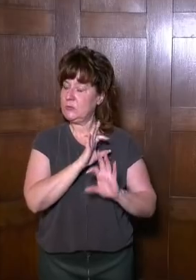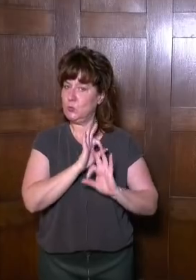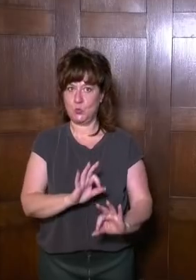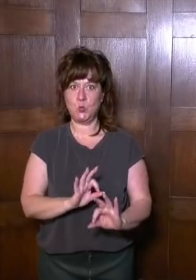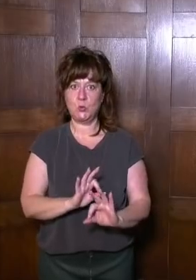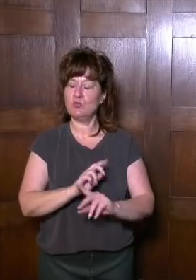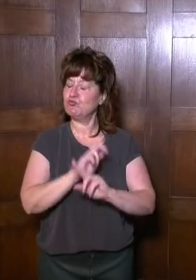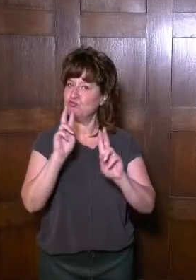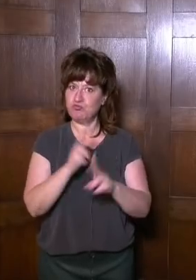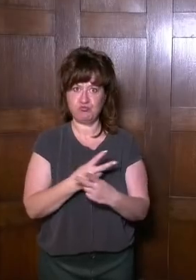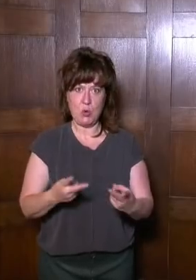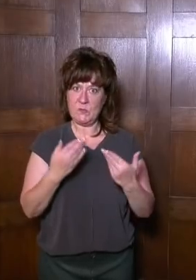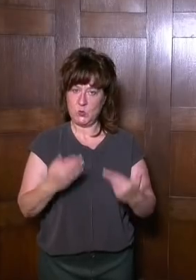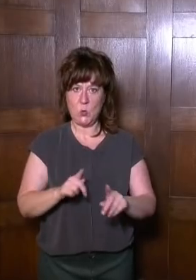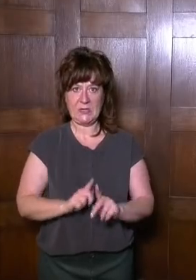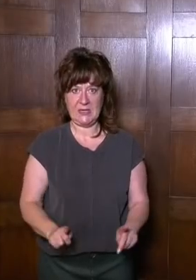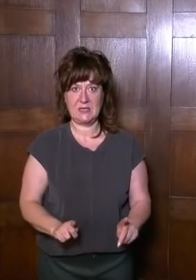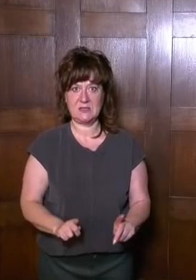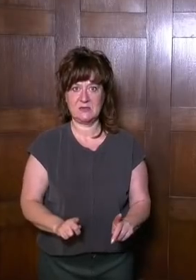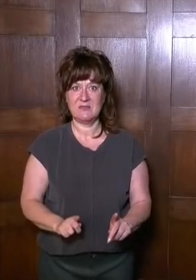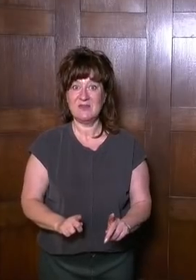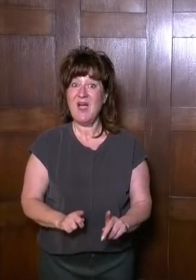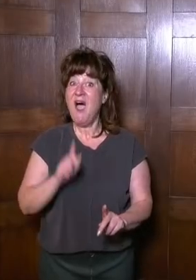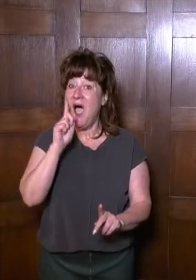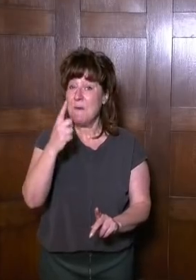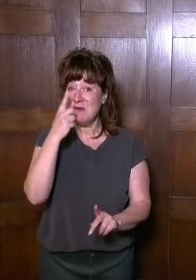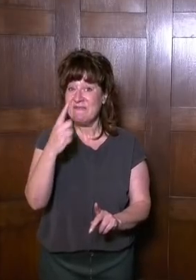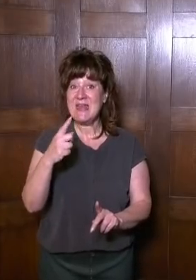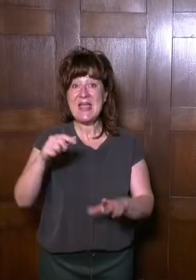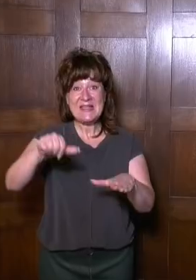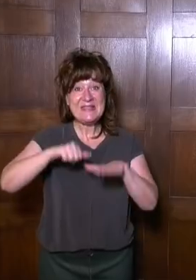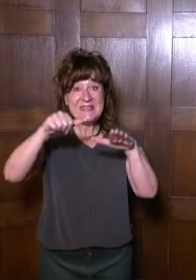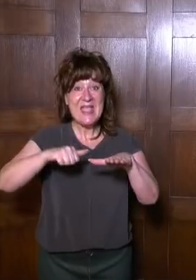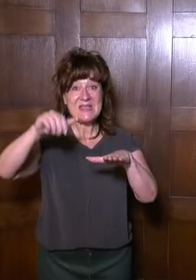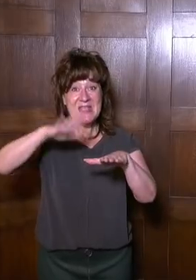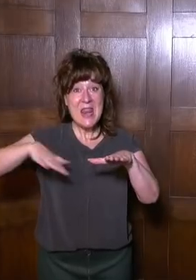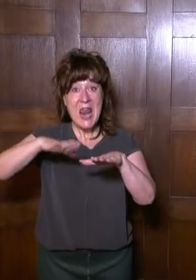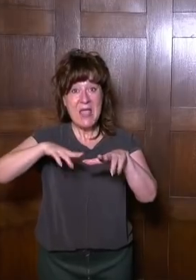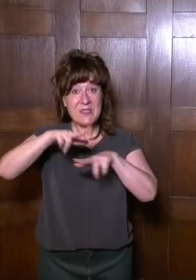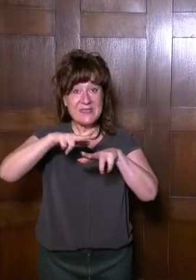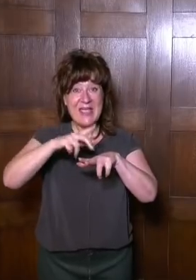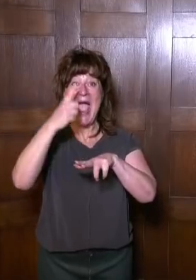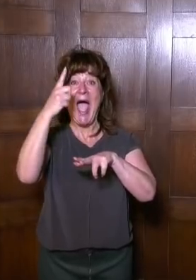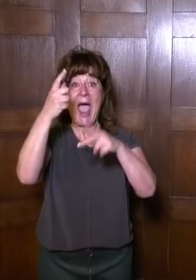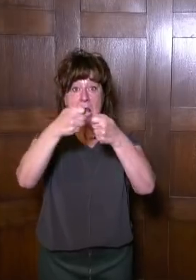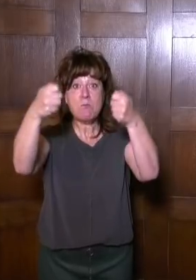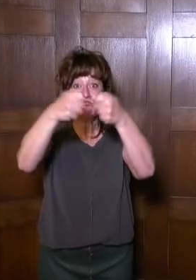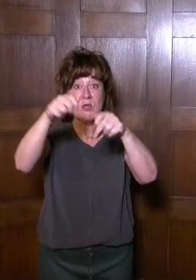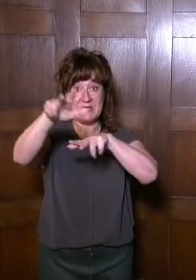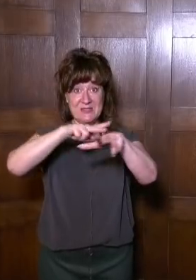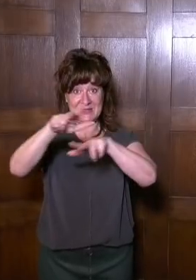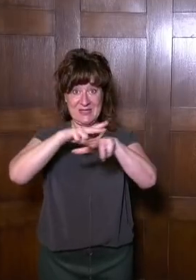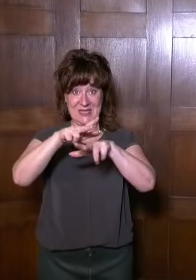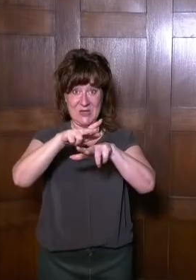ist eher so, dass gerade bei 16 Landesregierungen und einer Bundesregierung die Wahrscheinlichkeit, wenn alle zu